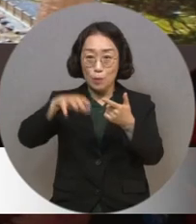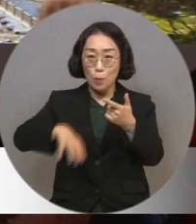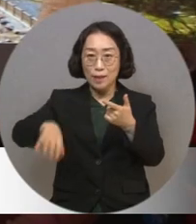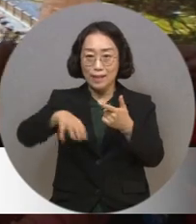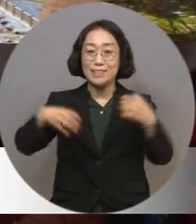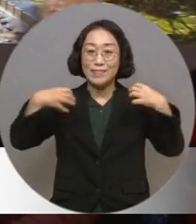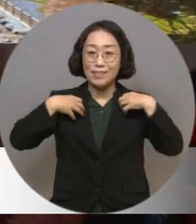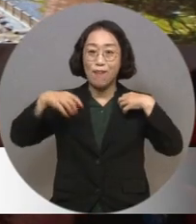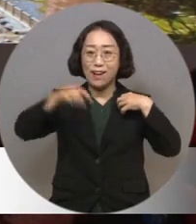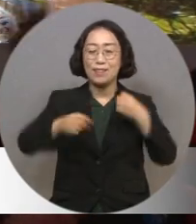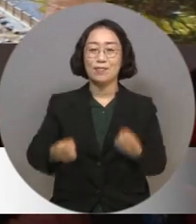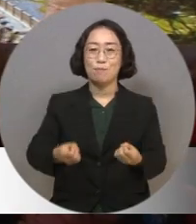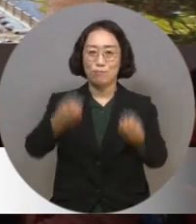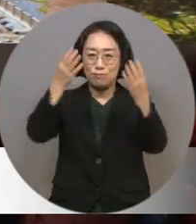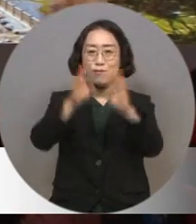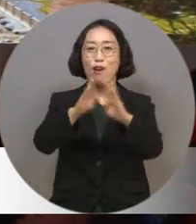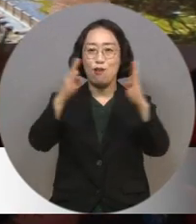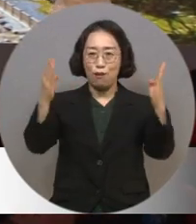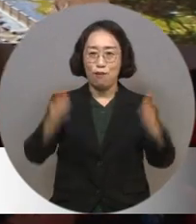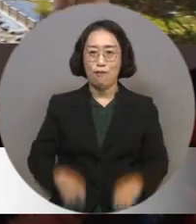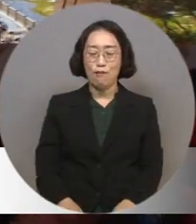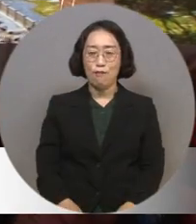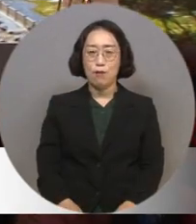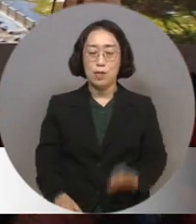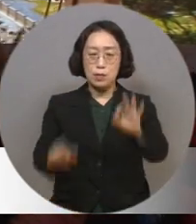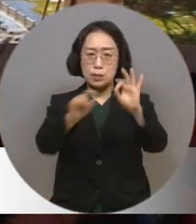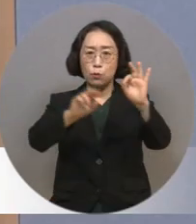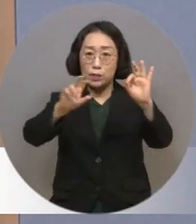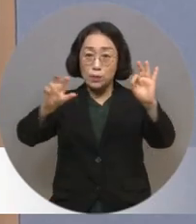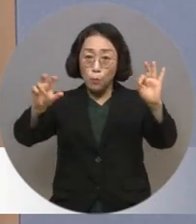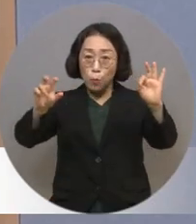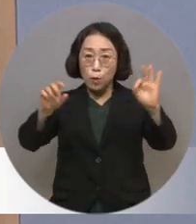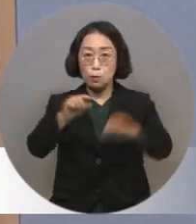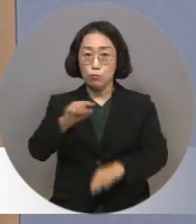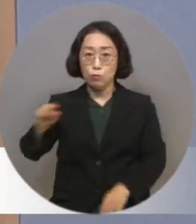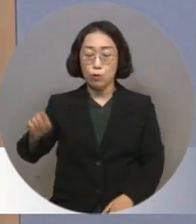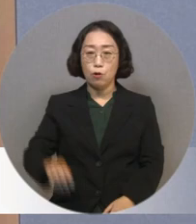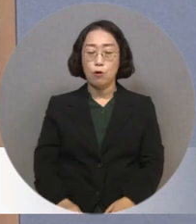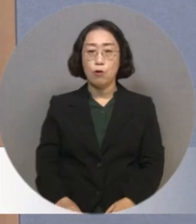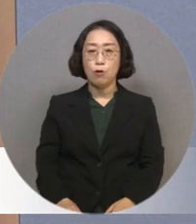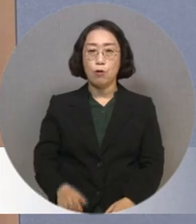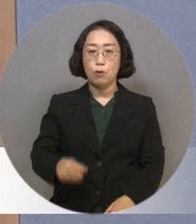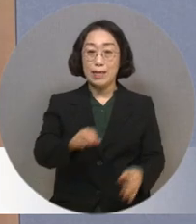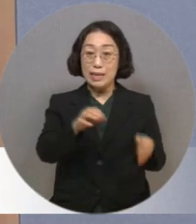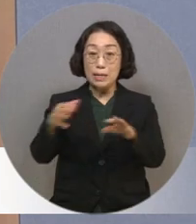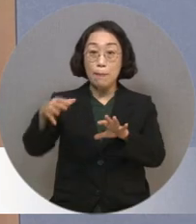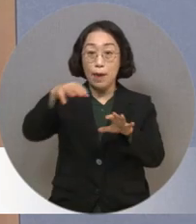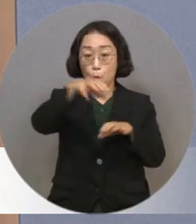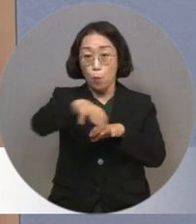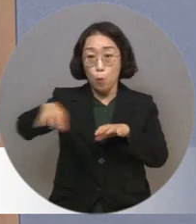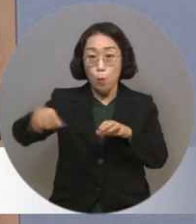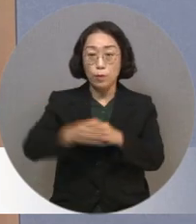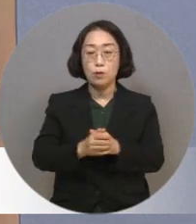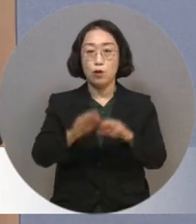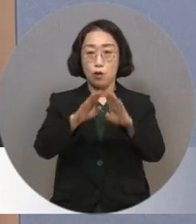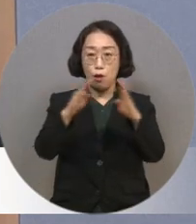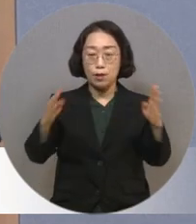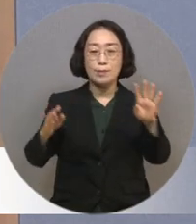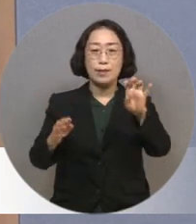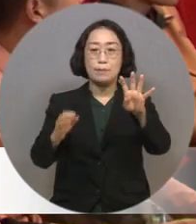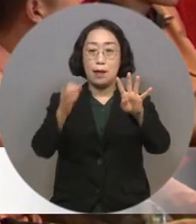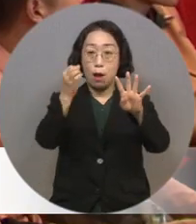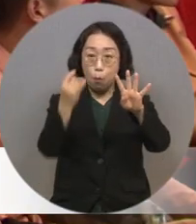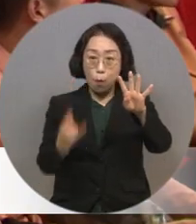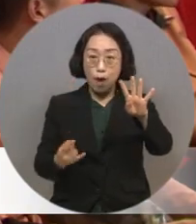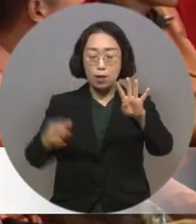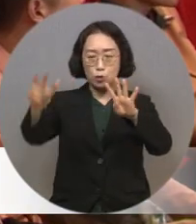진행하였습니다. 이번 결단식은 오는 10월 25일부터 경남 김해시 일원에서 열리는 제44회